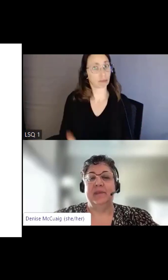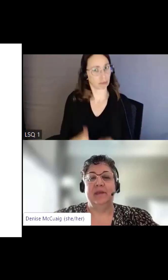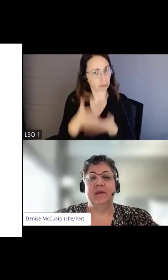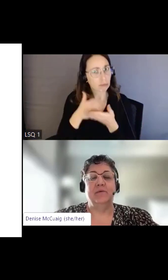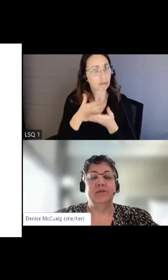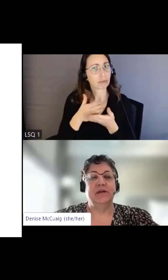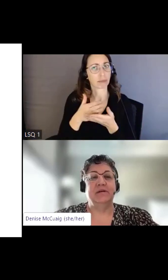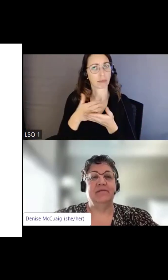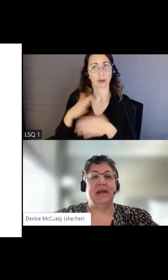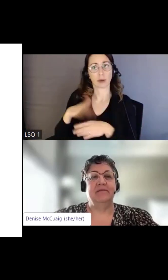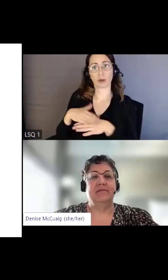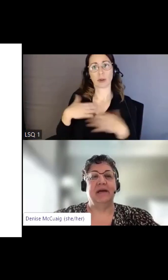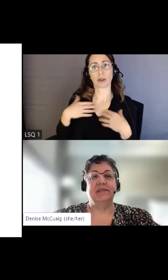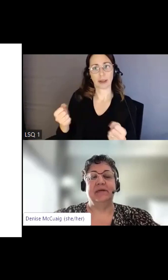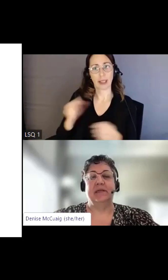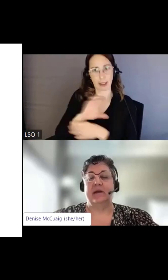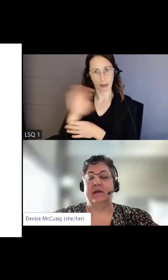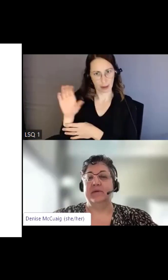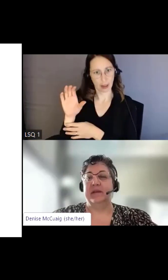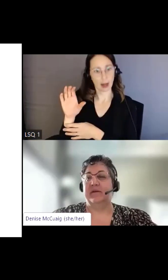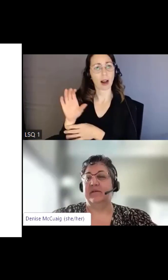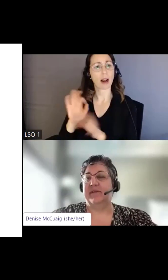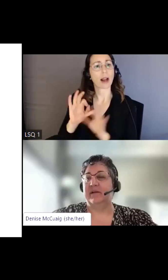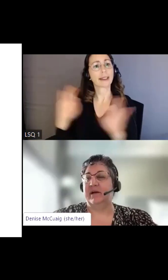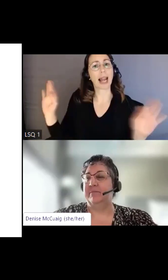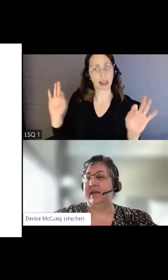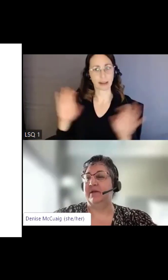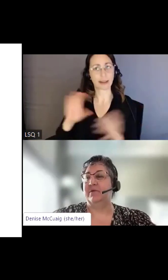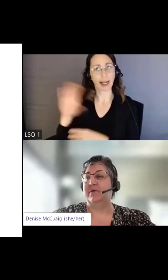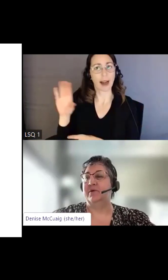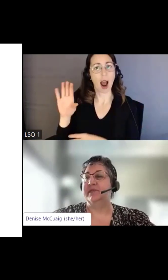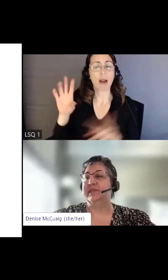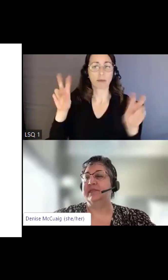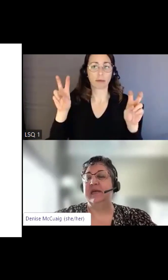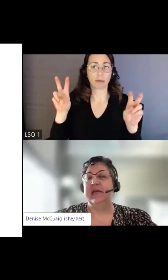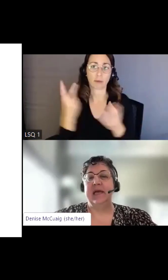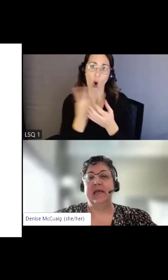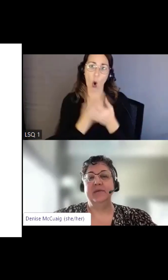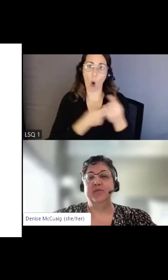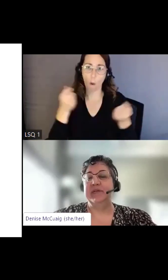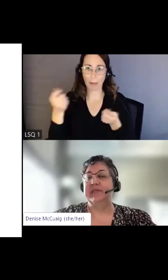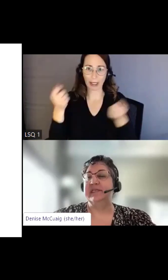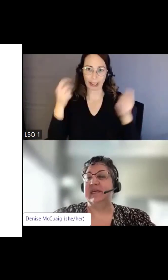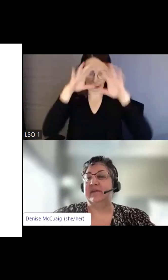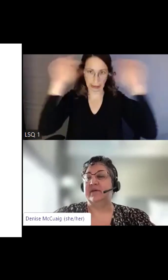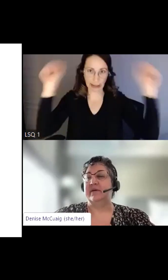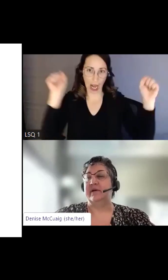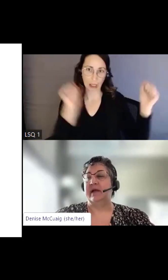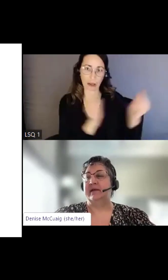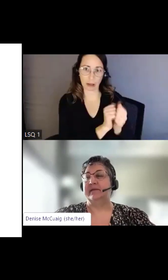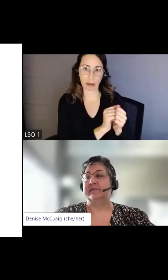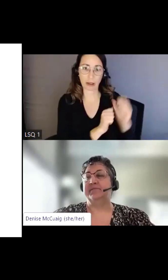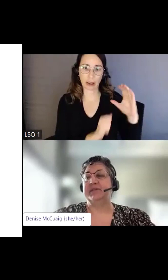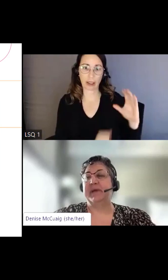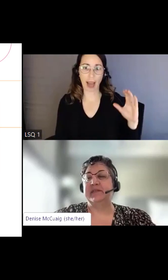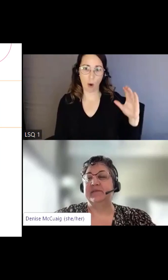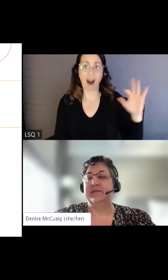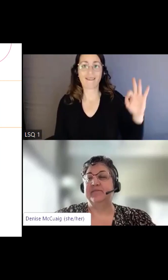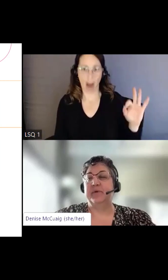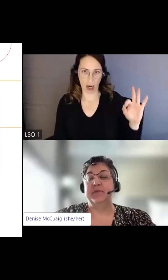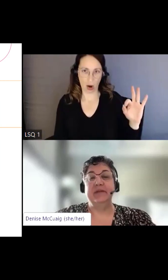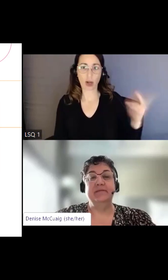donc co-présidente avec aussi Kurt Fancott et cela va nous permettre de présenter